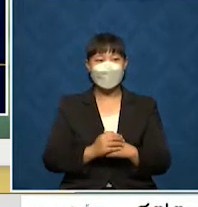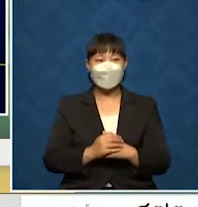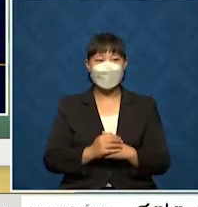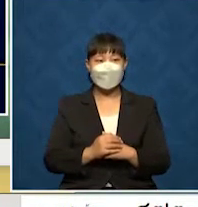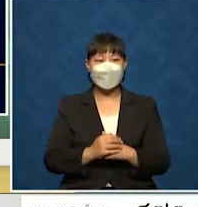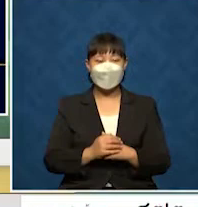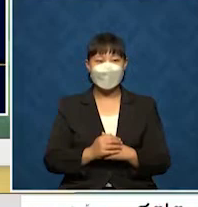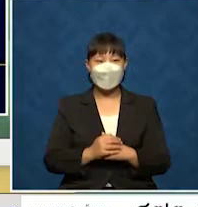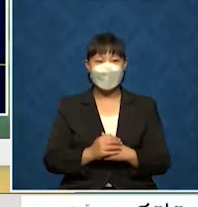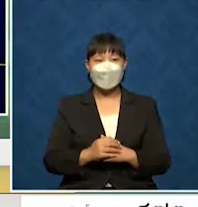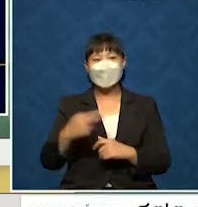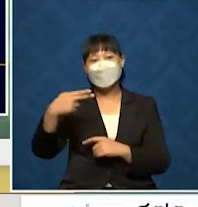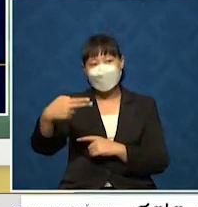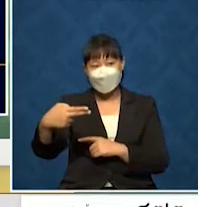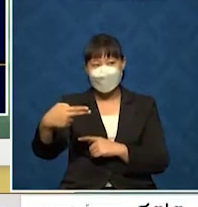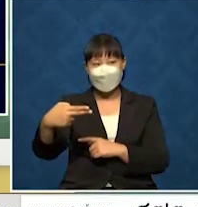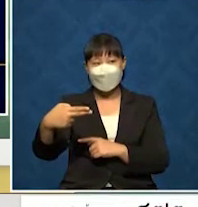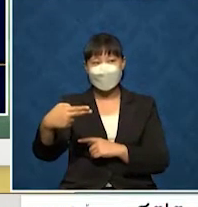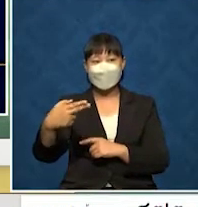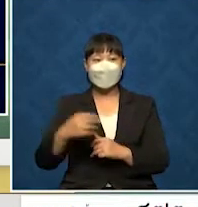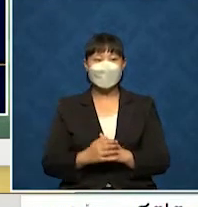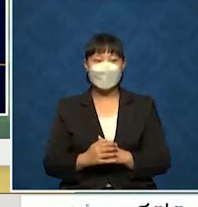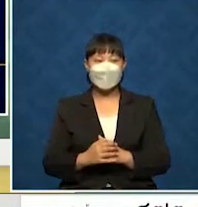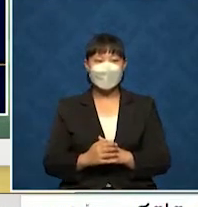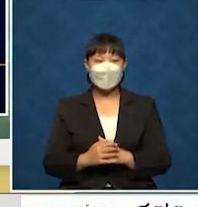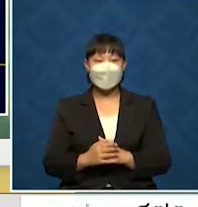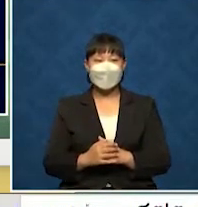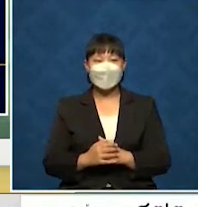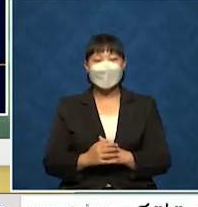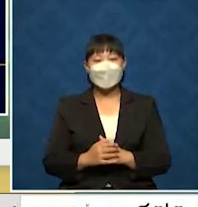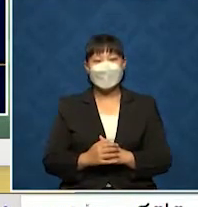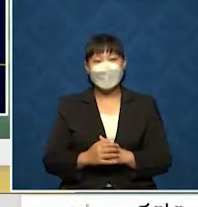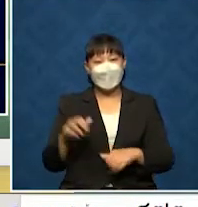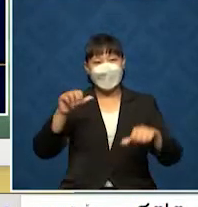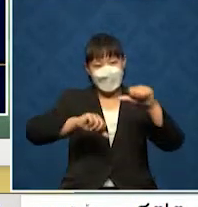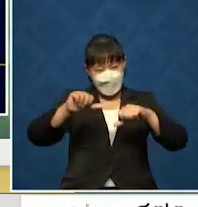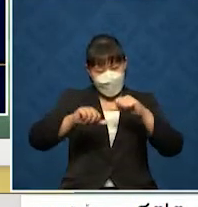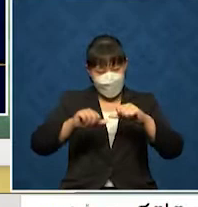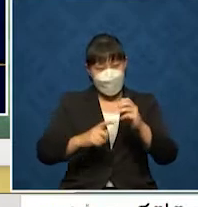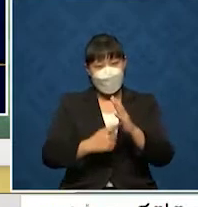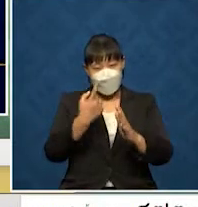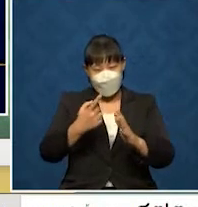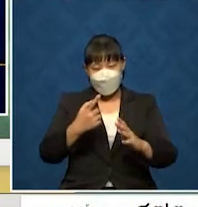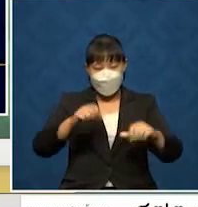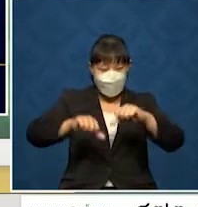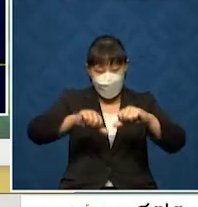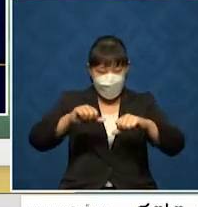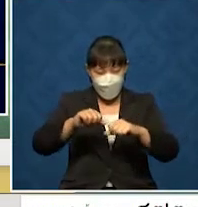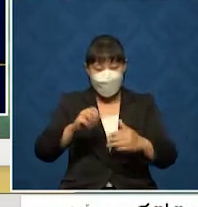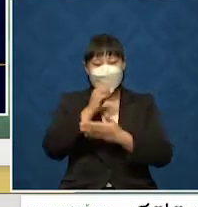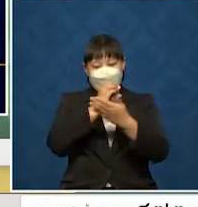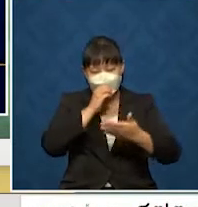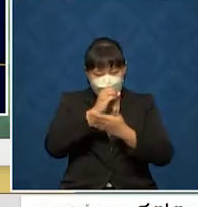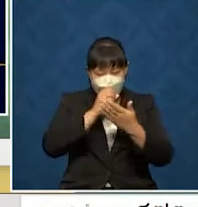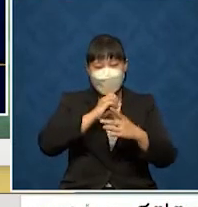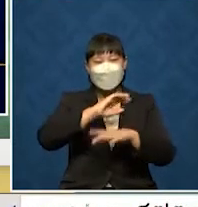ไฮโดรคลอริกแอซิดเป็นสารตั้งต้นในการผลิตยาบ้ายาเสพติดทั้งห